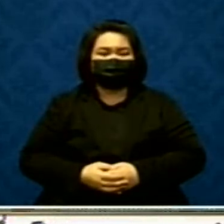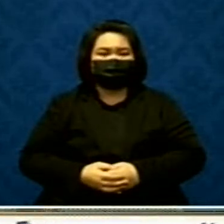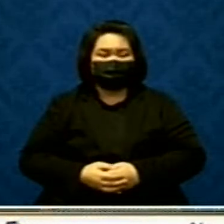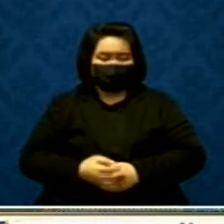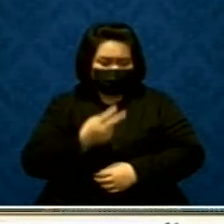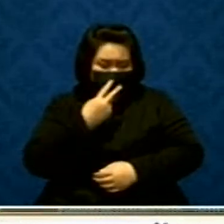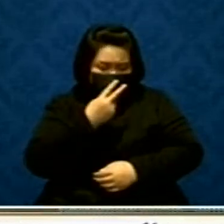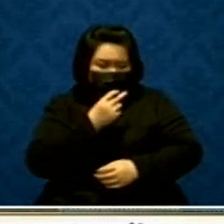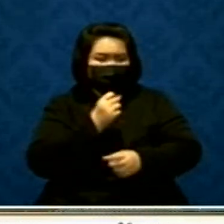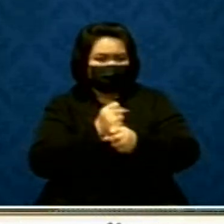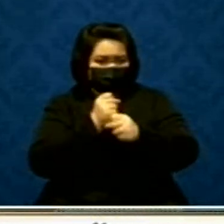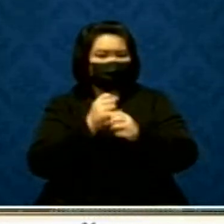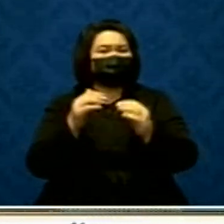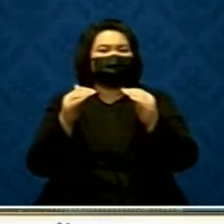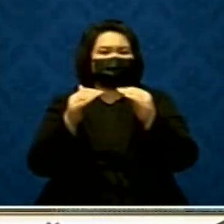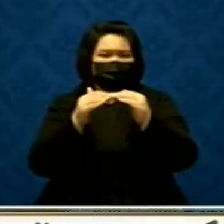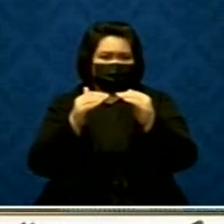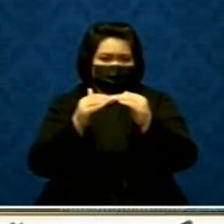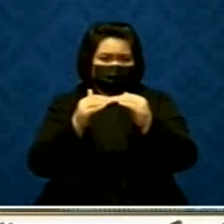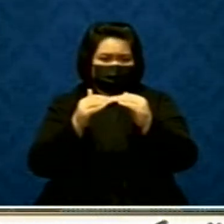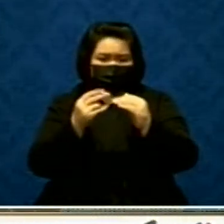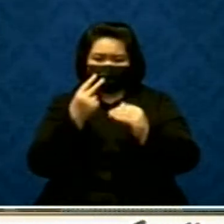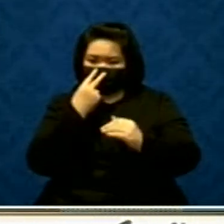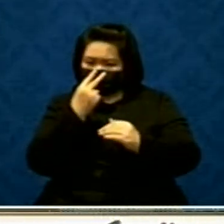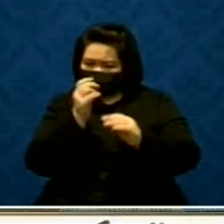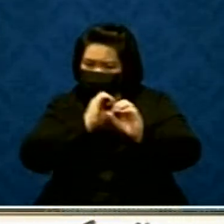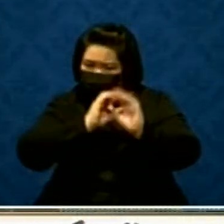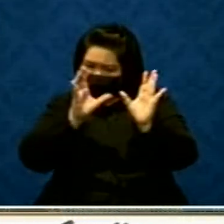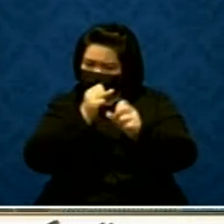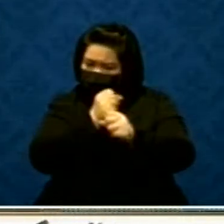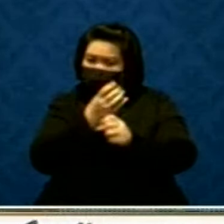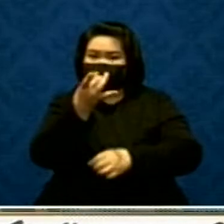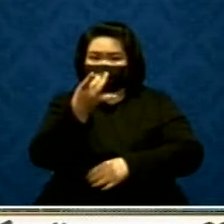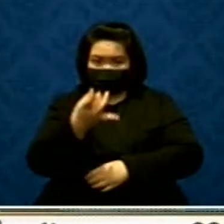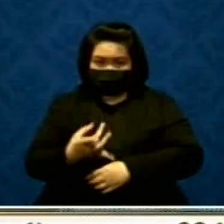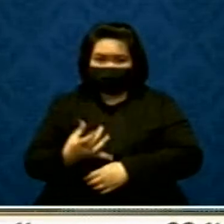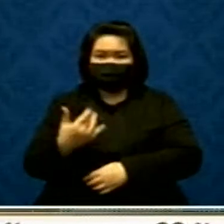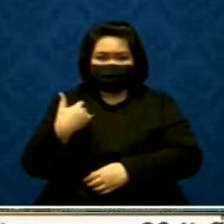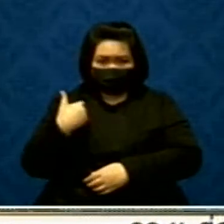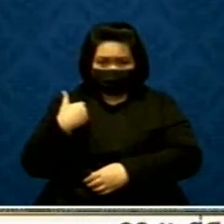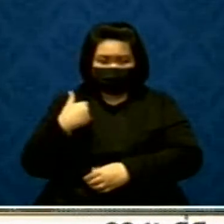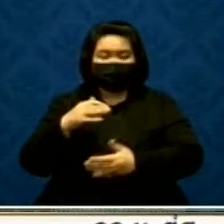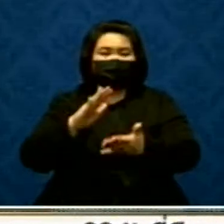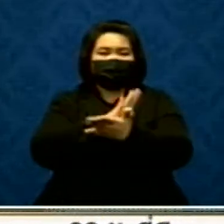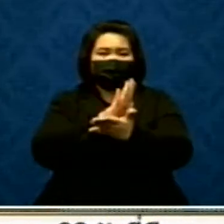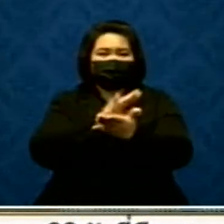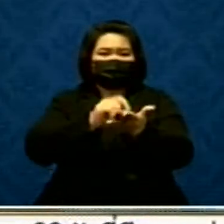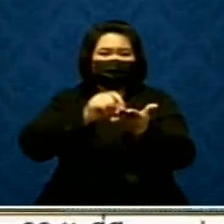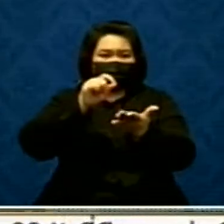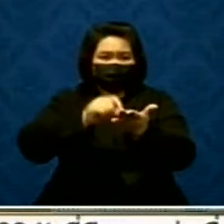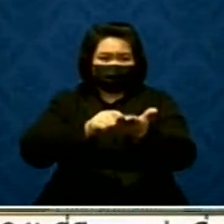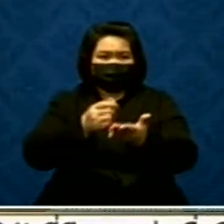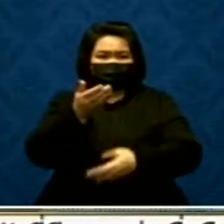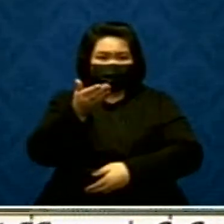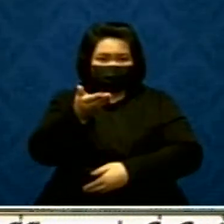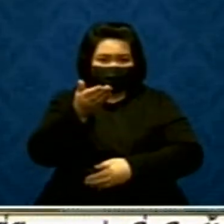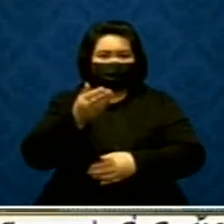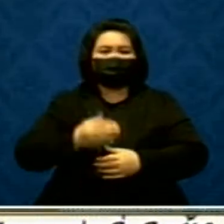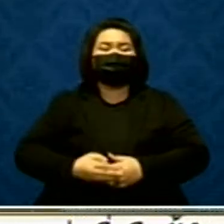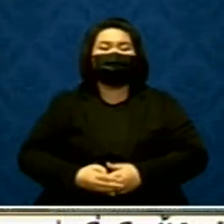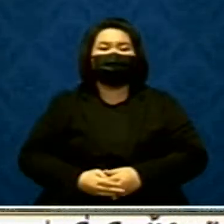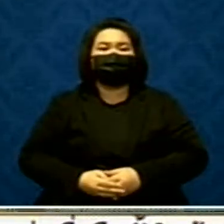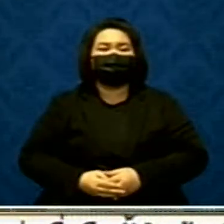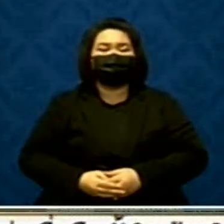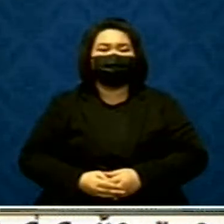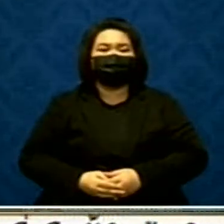เทียมเสมอภาคแล้วก็โปร่งใสนะครับซึ่งก็มีการลงนามในเอกสารอย่างที่ปรากฏในภาพนะครับ